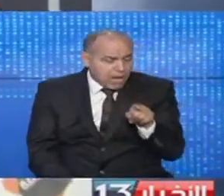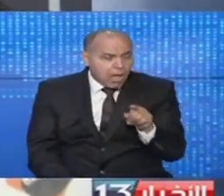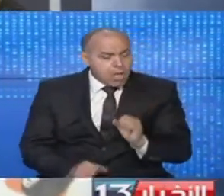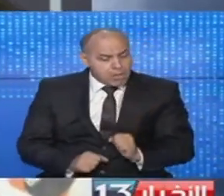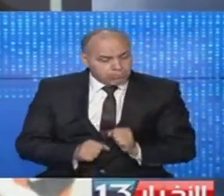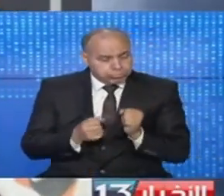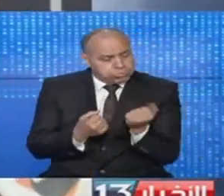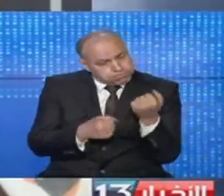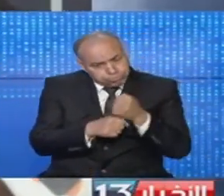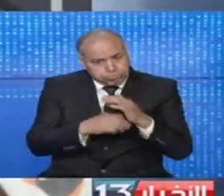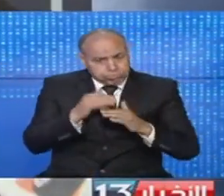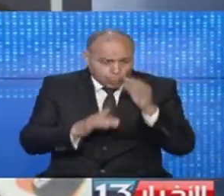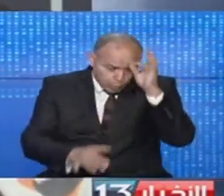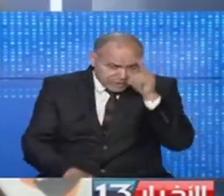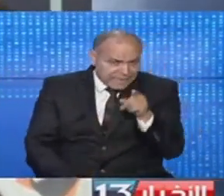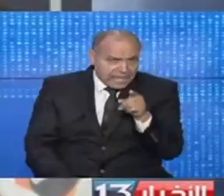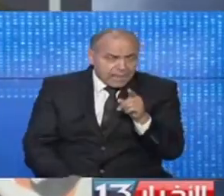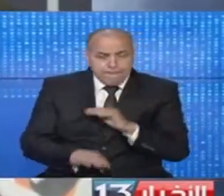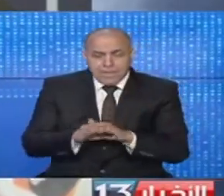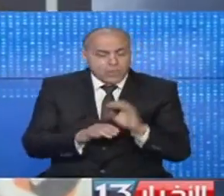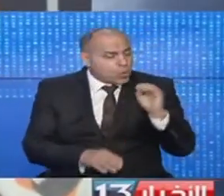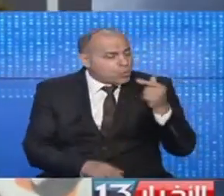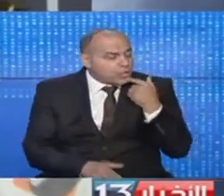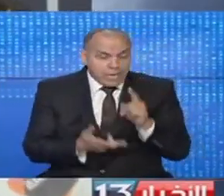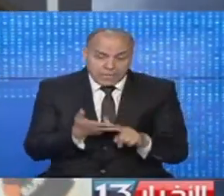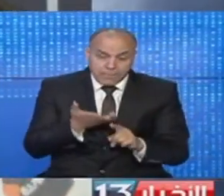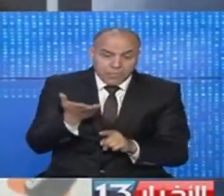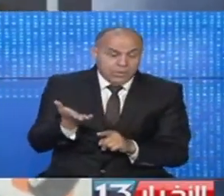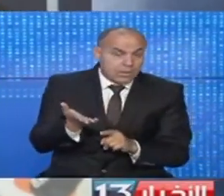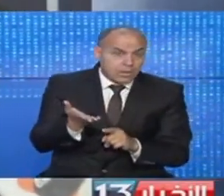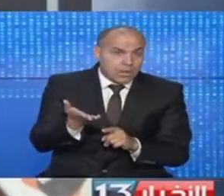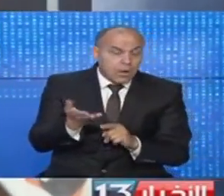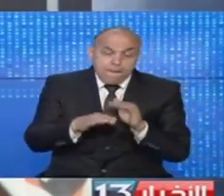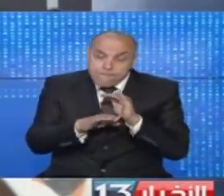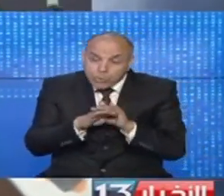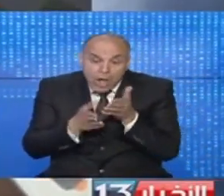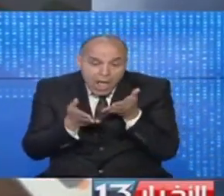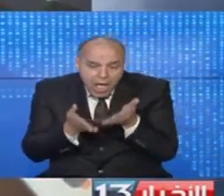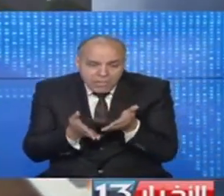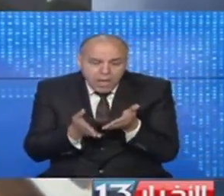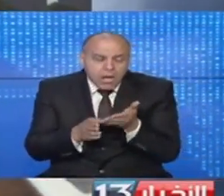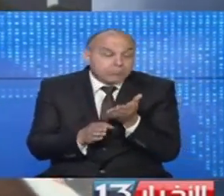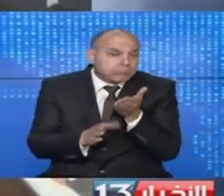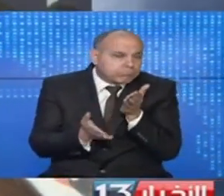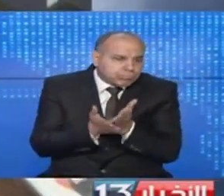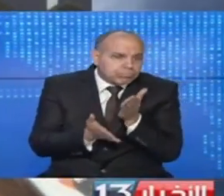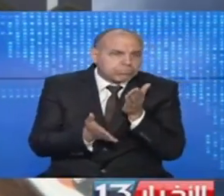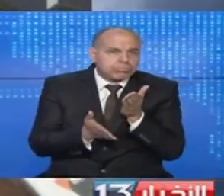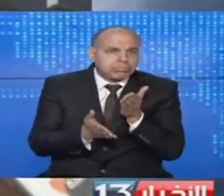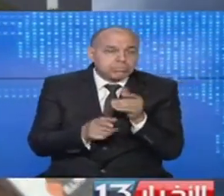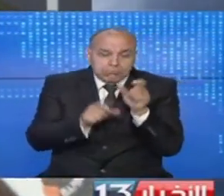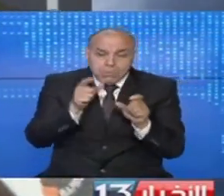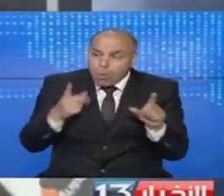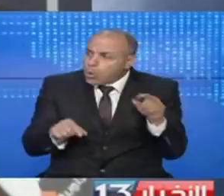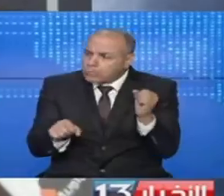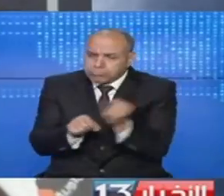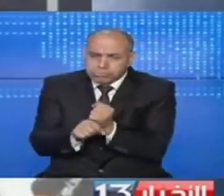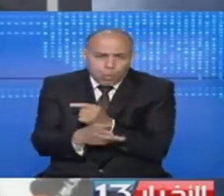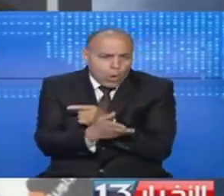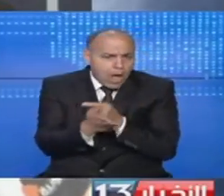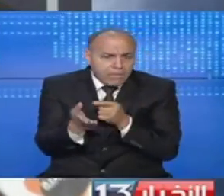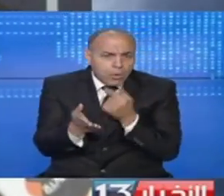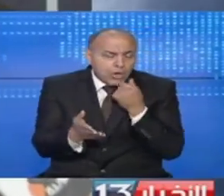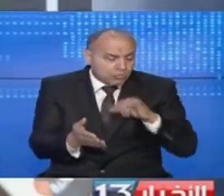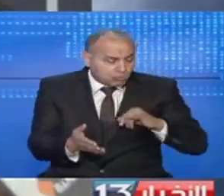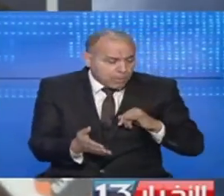قادره على الابداع خاصه في المجال الرقمي، والمجال هذايا الحق والناس العامله في المجال هذايا